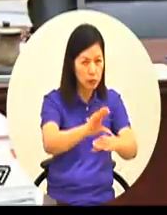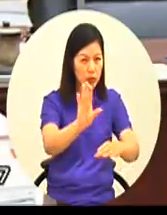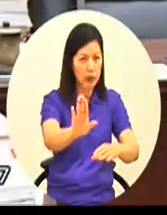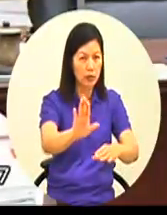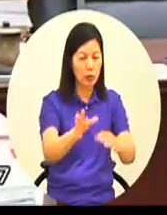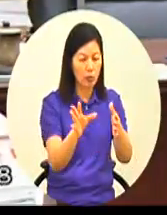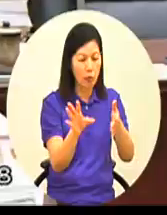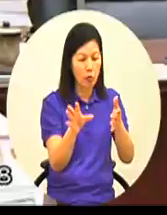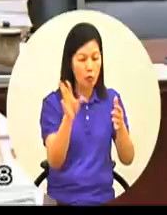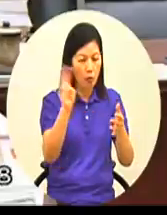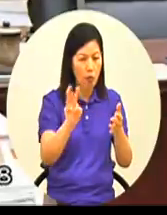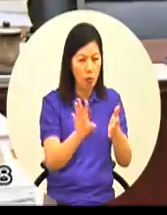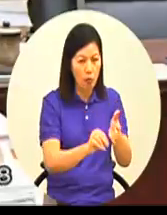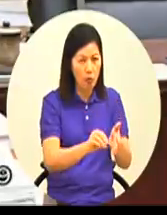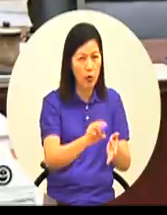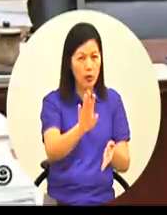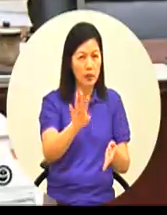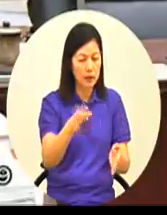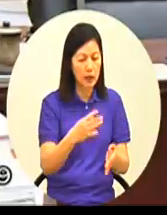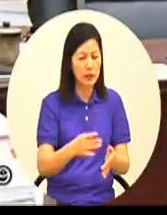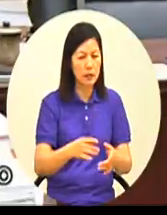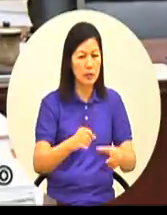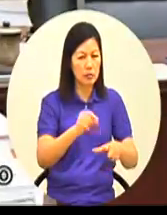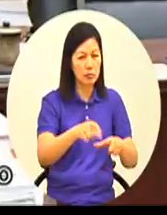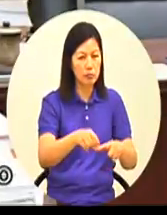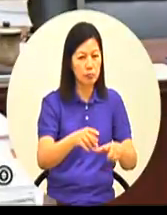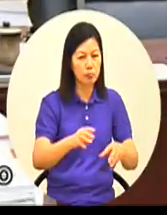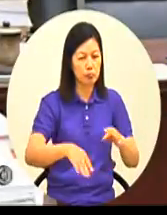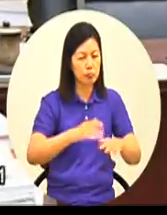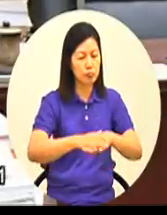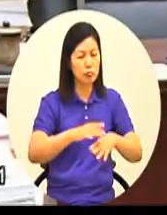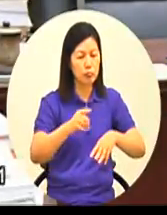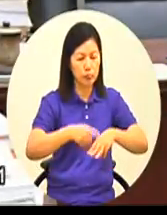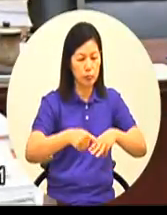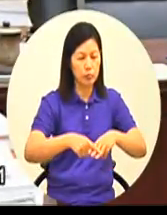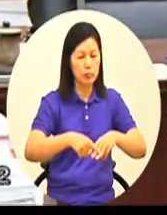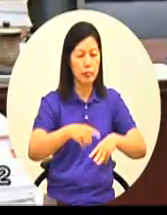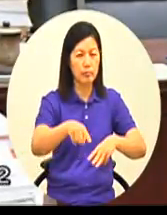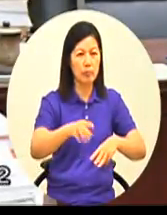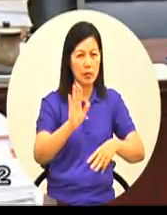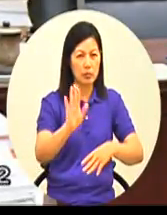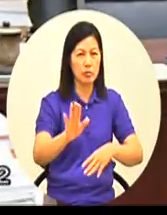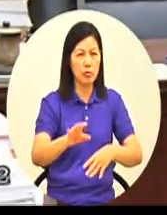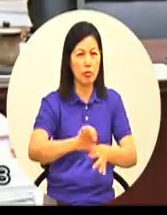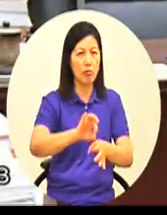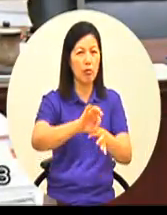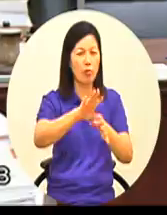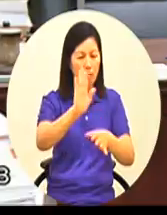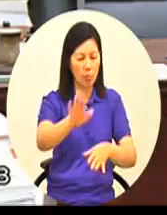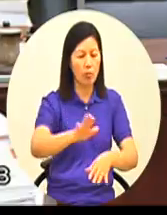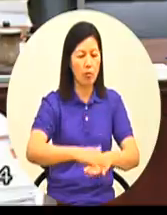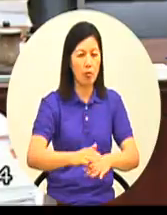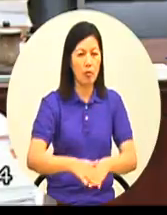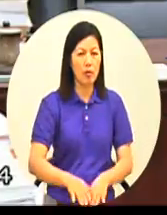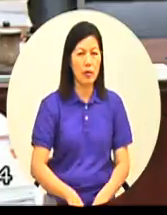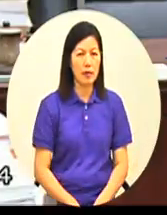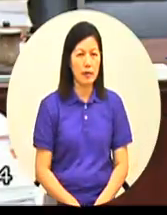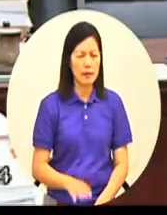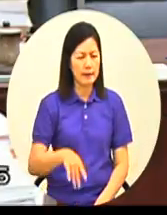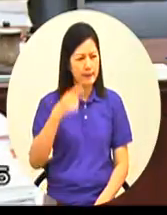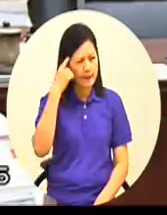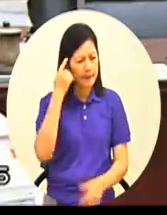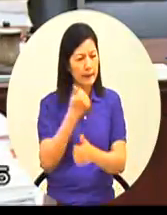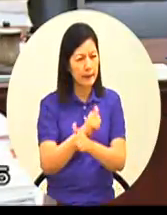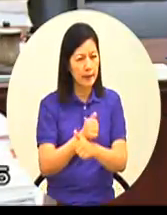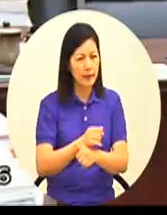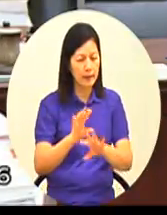定会增加厂商的成本，那有时候他可能做三年五年是不是会继续也不晓得，那所以说我们现在又考虑到现